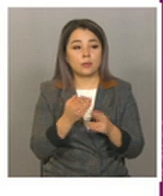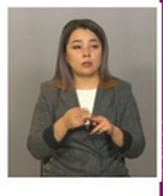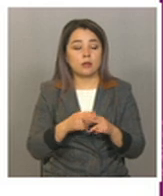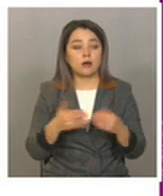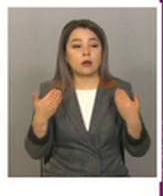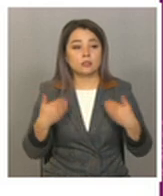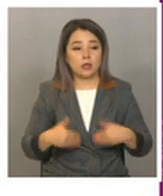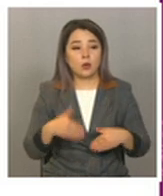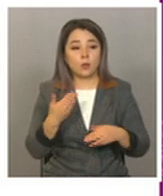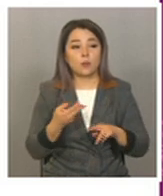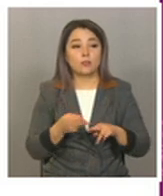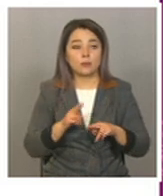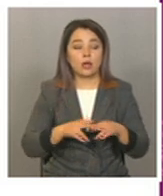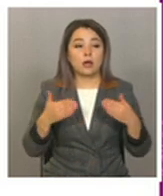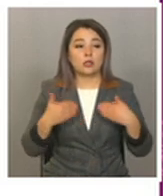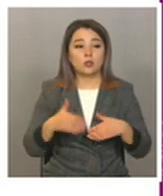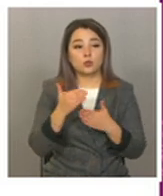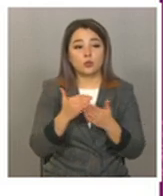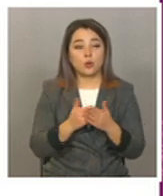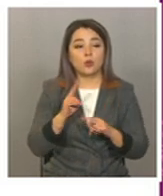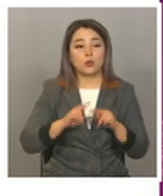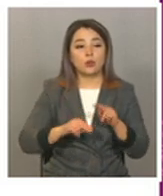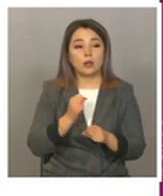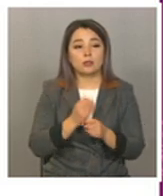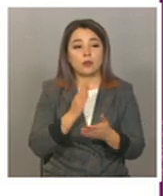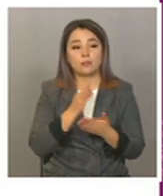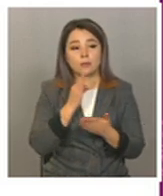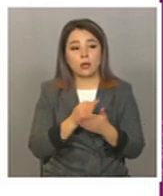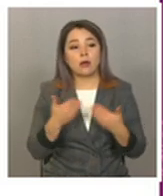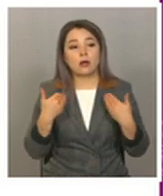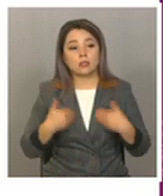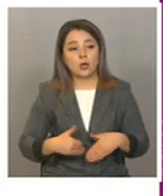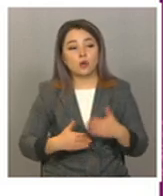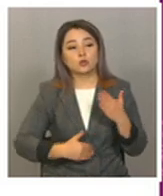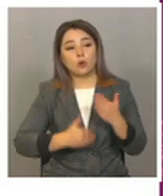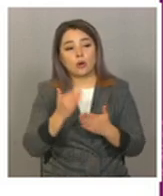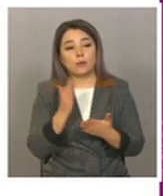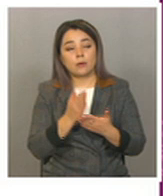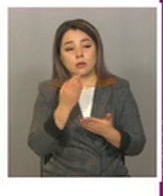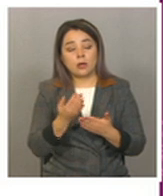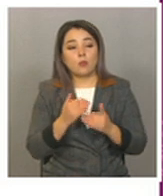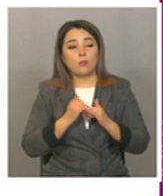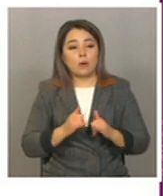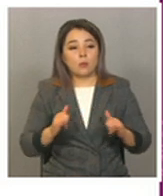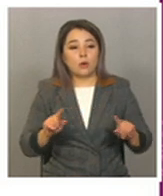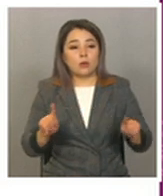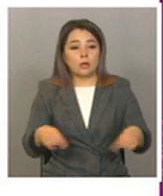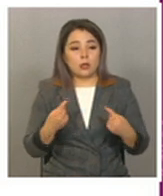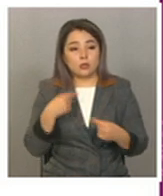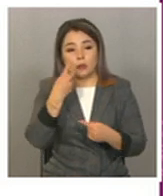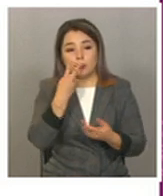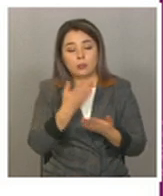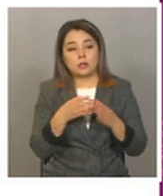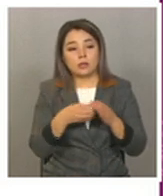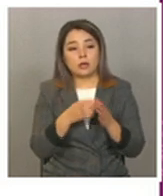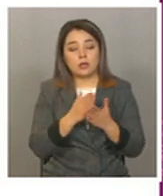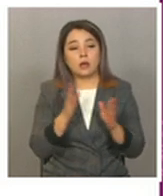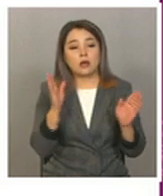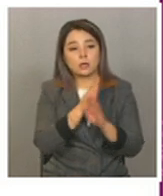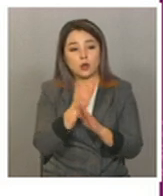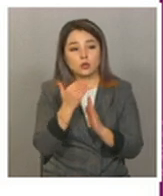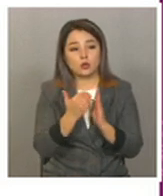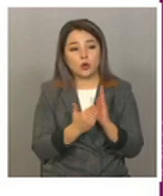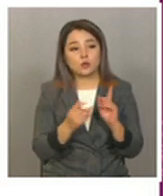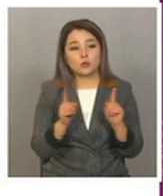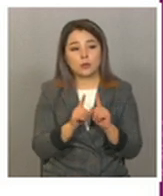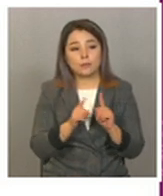Ағзалық ол ағзалық жүйені құрайды. Ағзадан жоғары популяциялық түр жүйесін, экологиялық жүйені